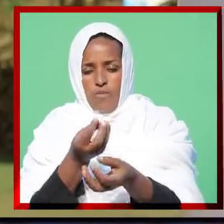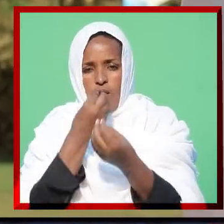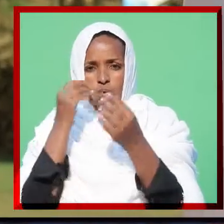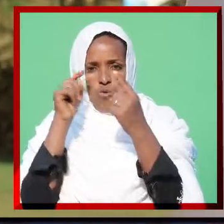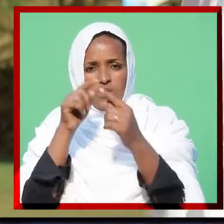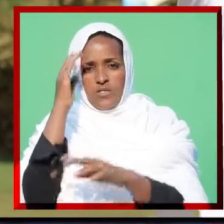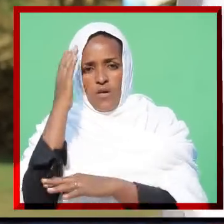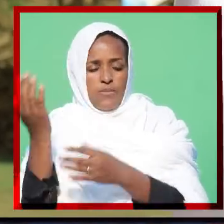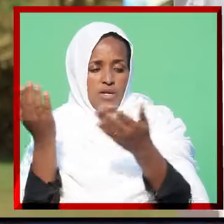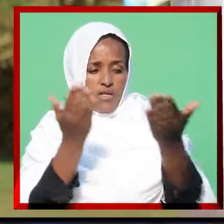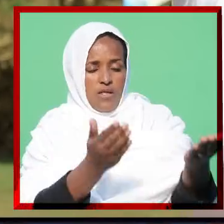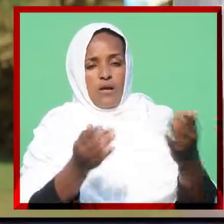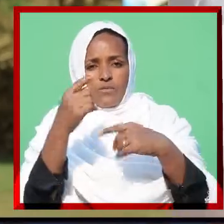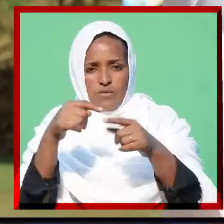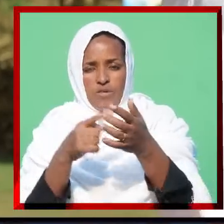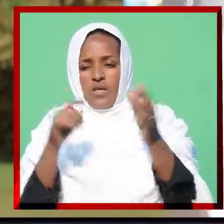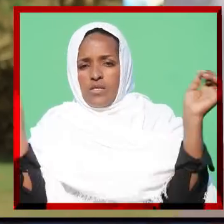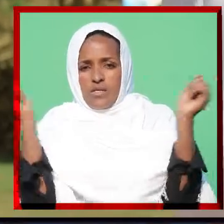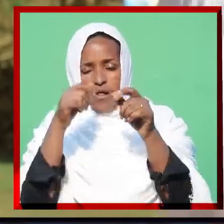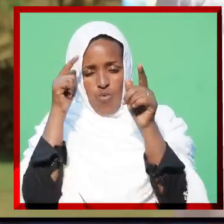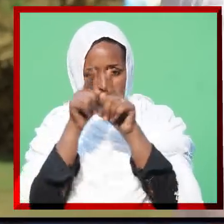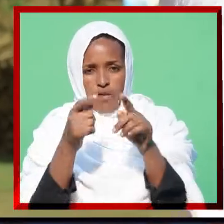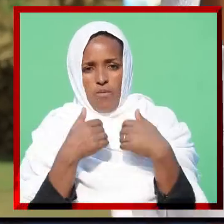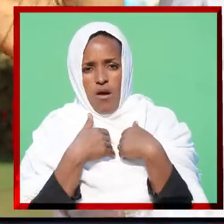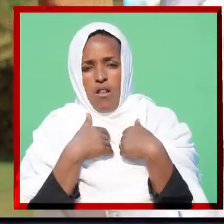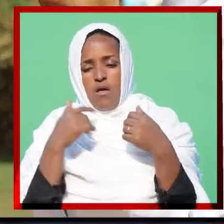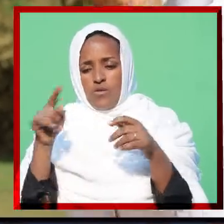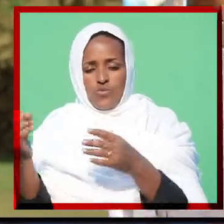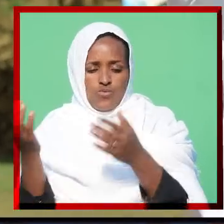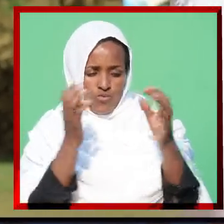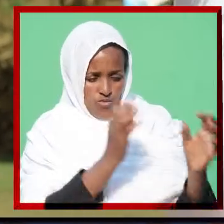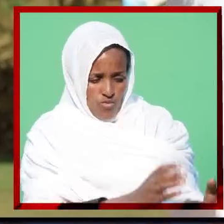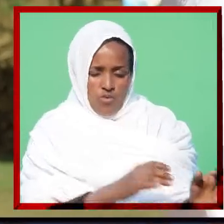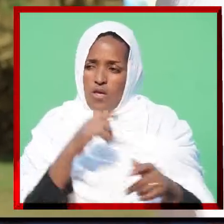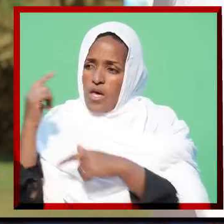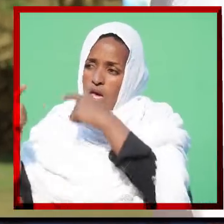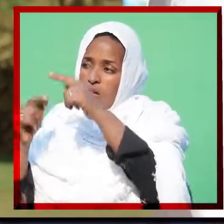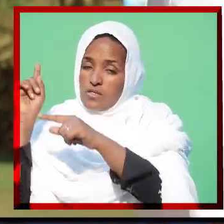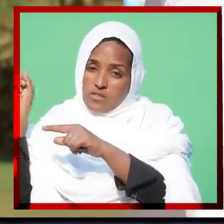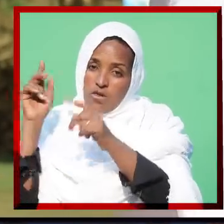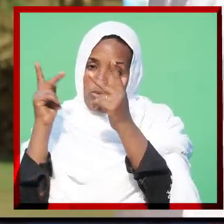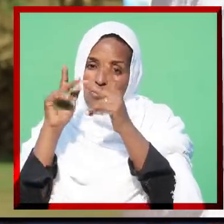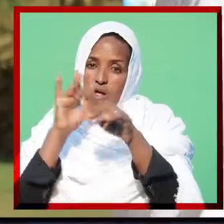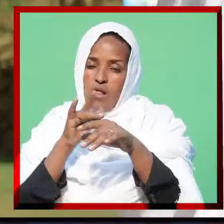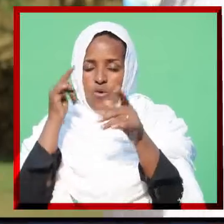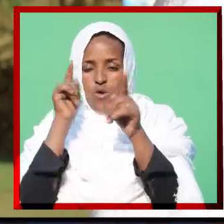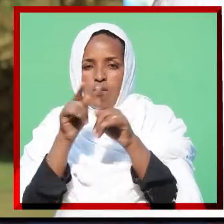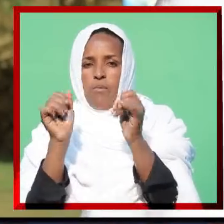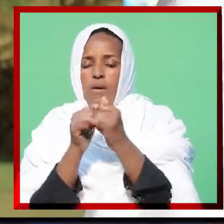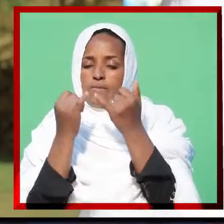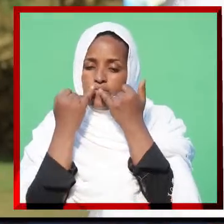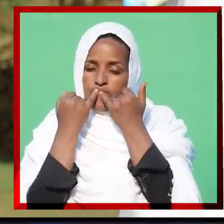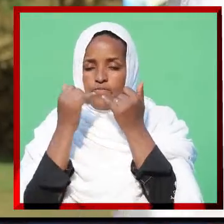እግዚአብሔር ልታቀርብ ስትመጣ የተጣላህ ወንድም ቢኖር መባሁን አስቀምጠ ሂድና ከወንድም ጋር